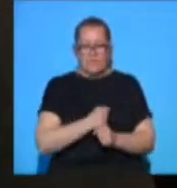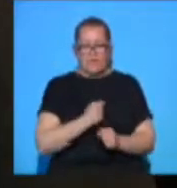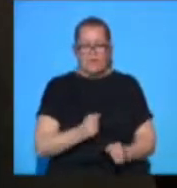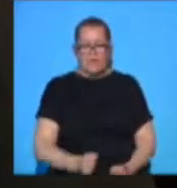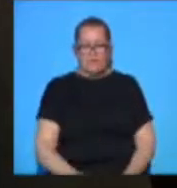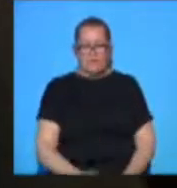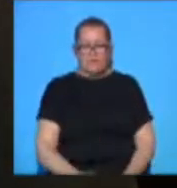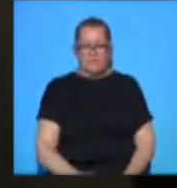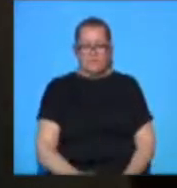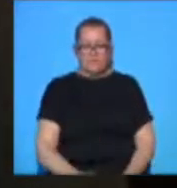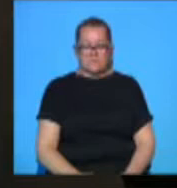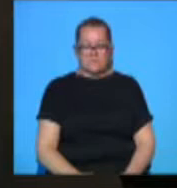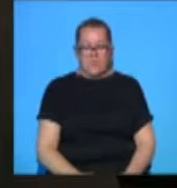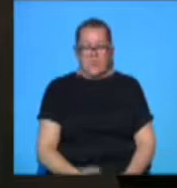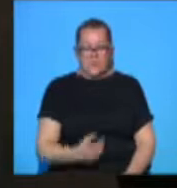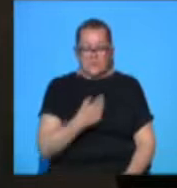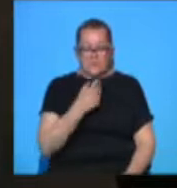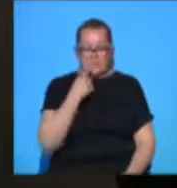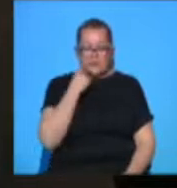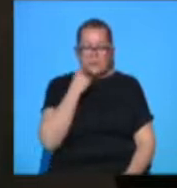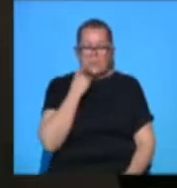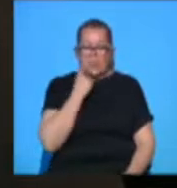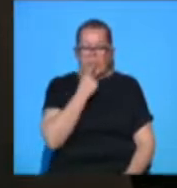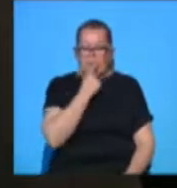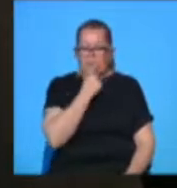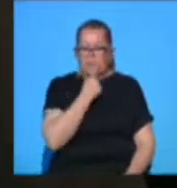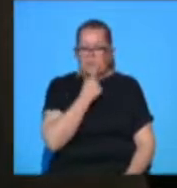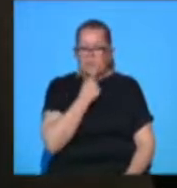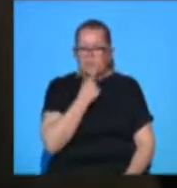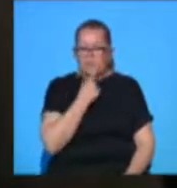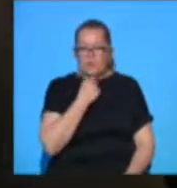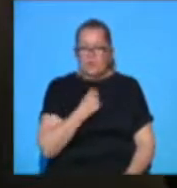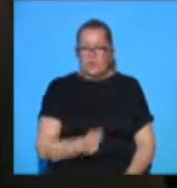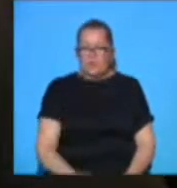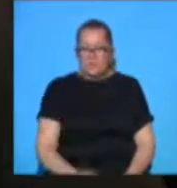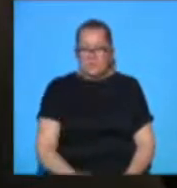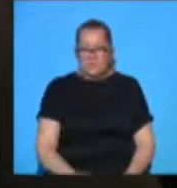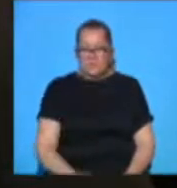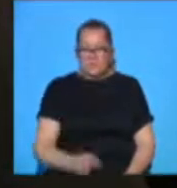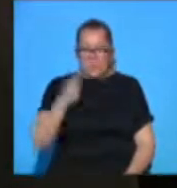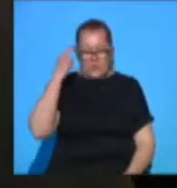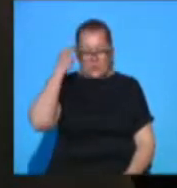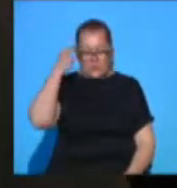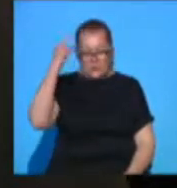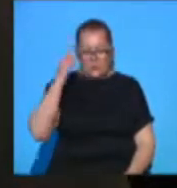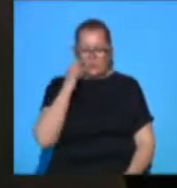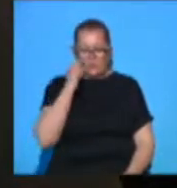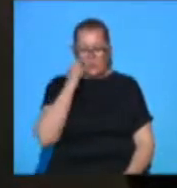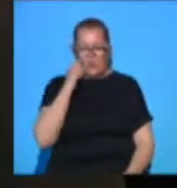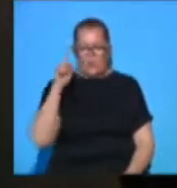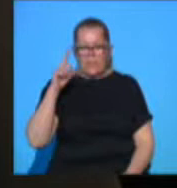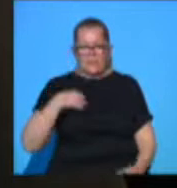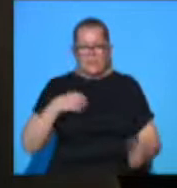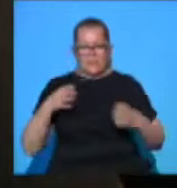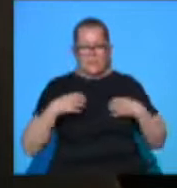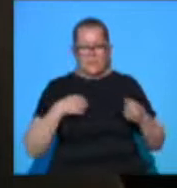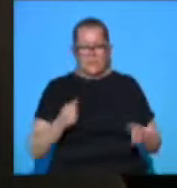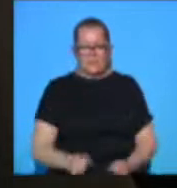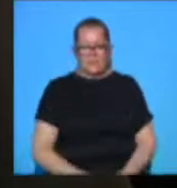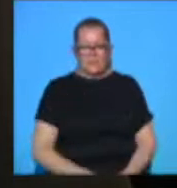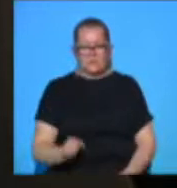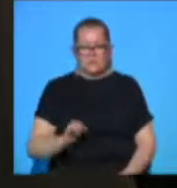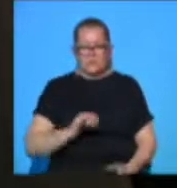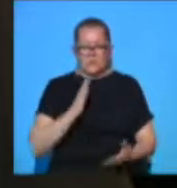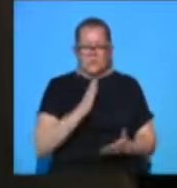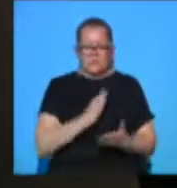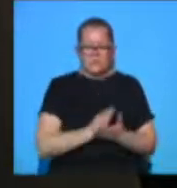facă un tip de dramaturgie care se adresează atât celor mai experimentați oameni de teatru, dar și cuiva care se